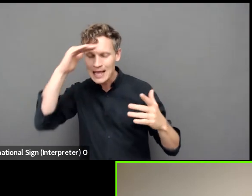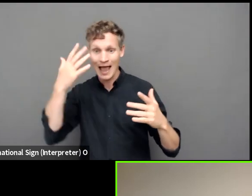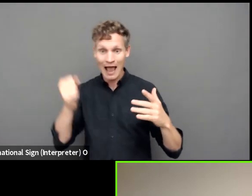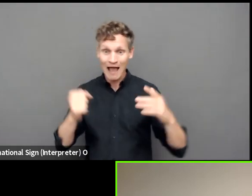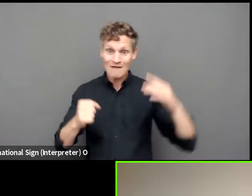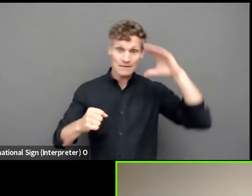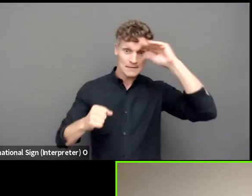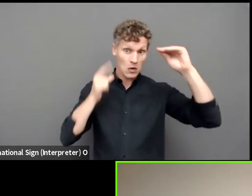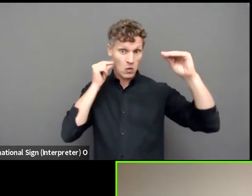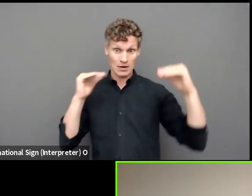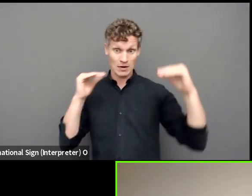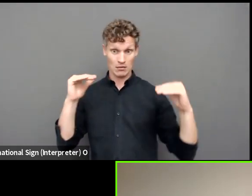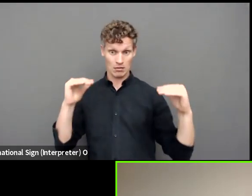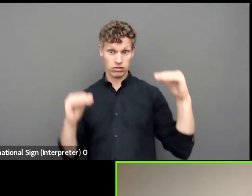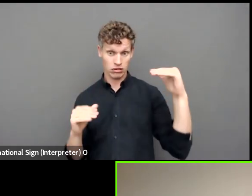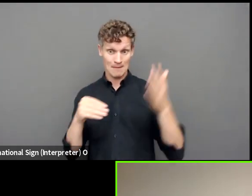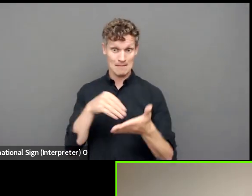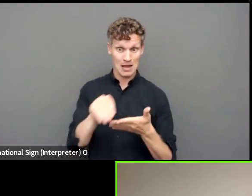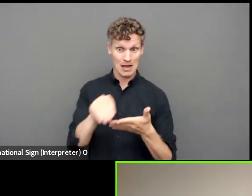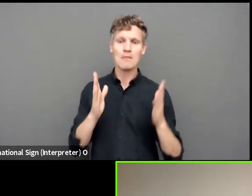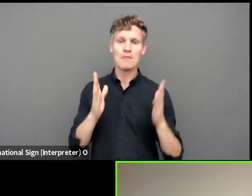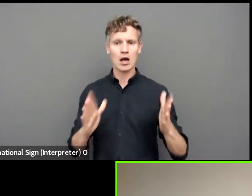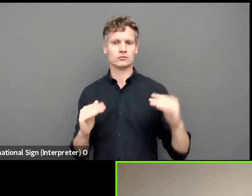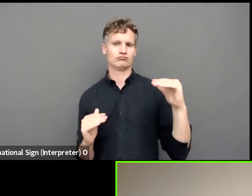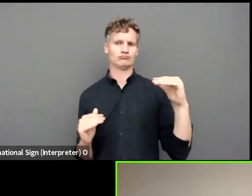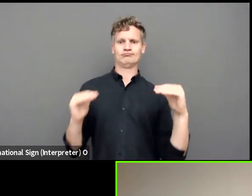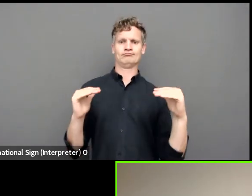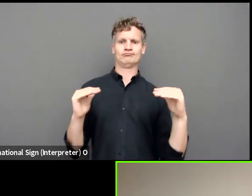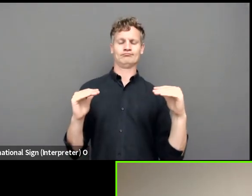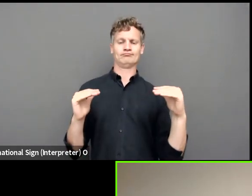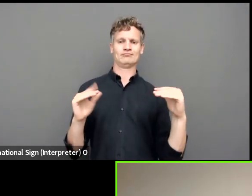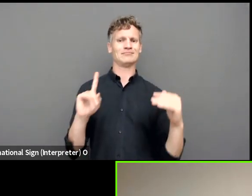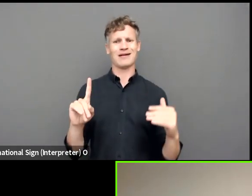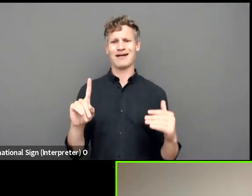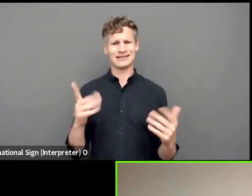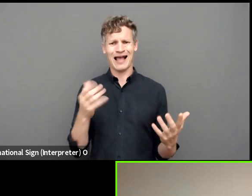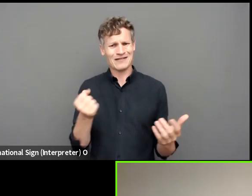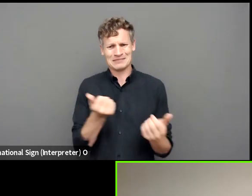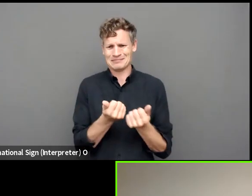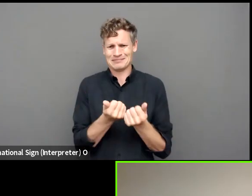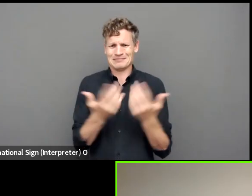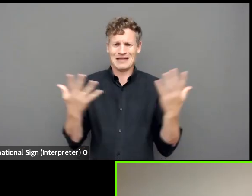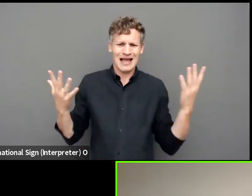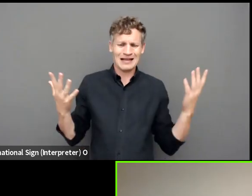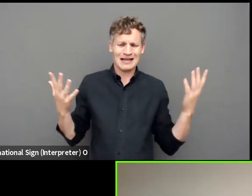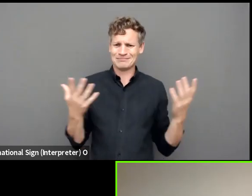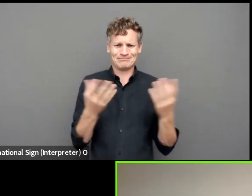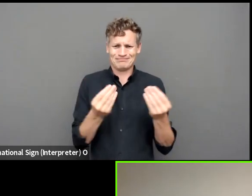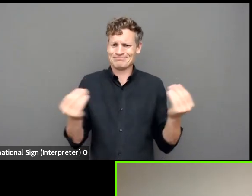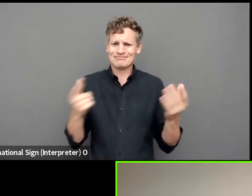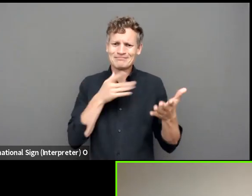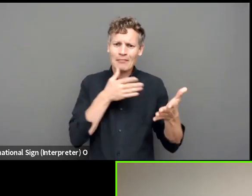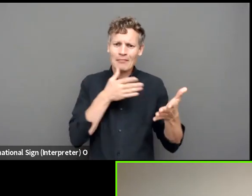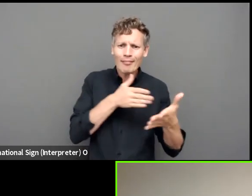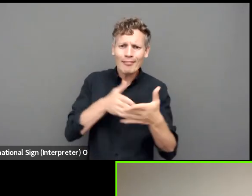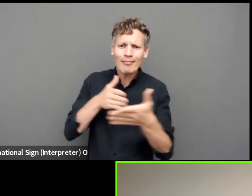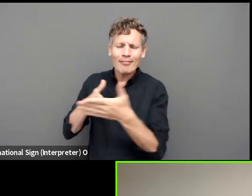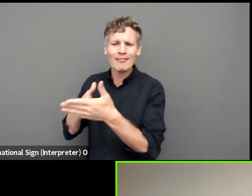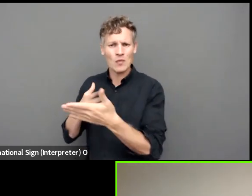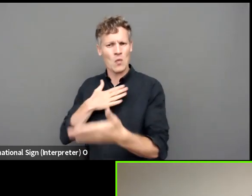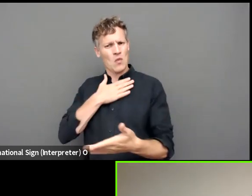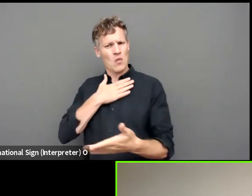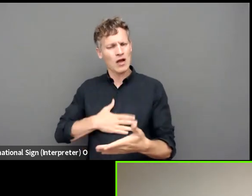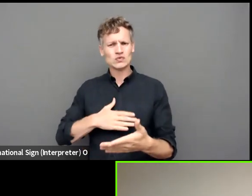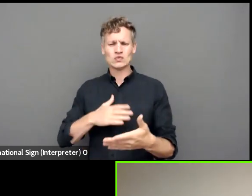indicateurs de disparité sociale. Donc, pour la CDT, elle agit sur 4 niveaux essentiels. Donc, à l'international, pour le changement